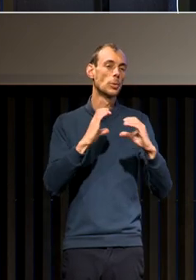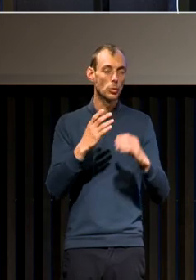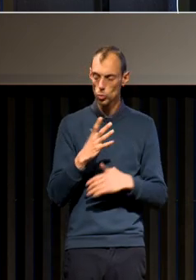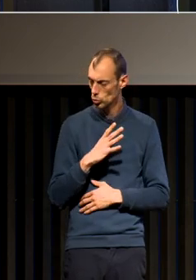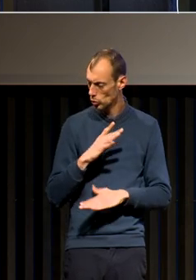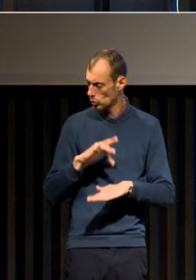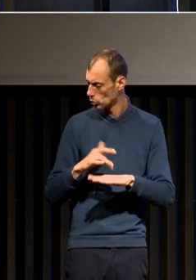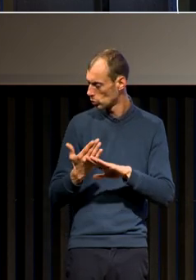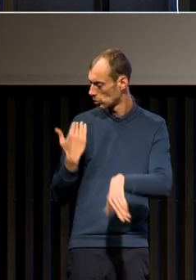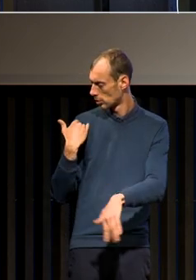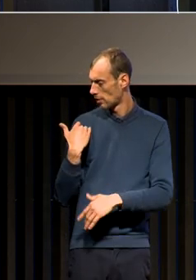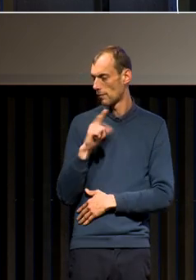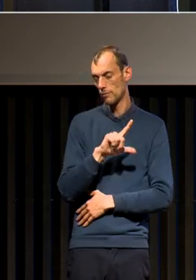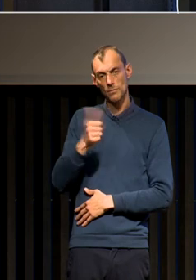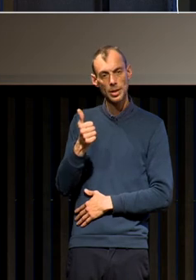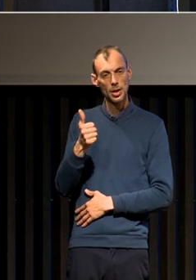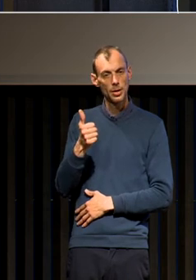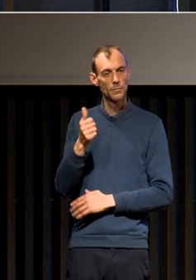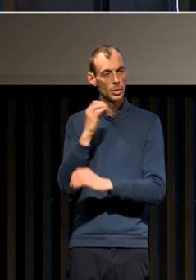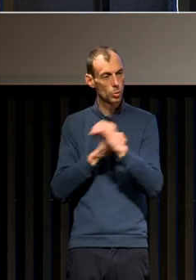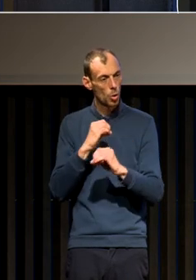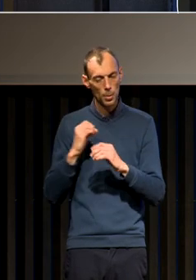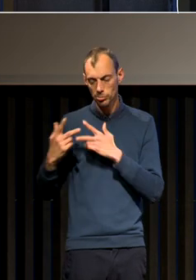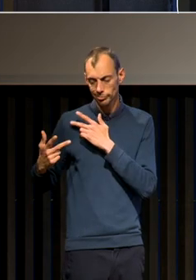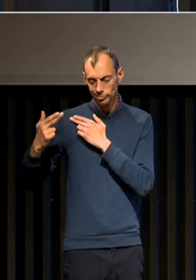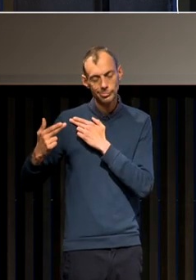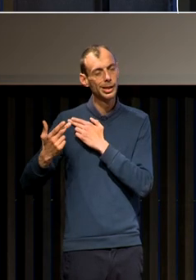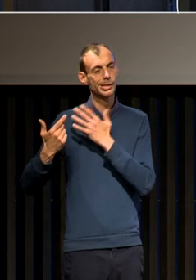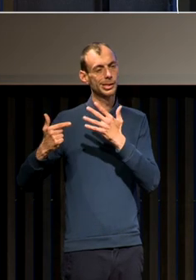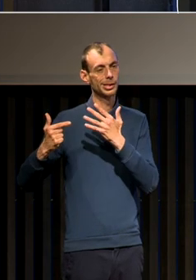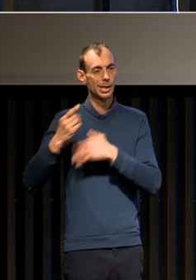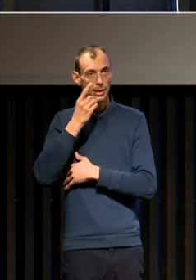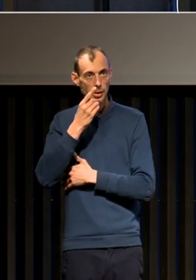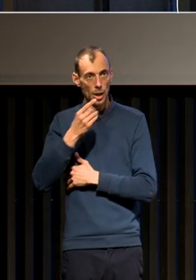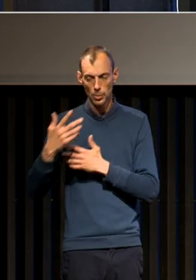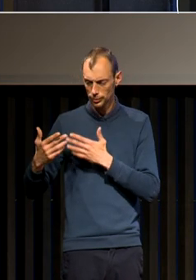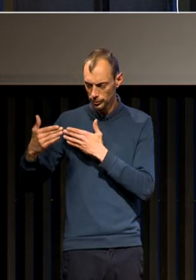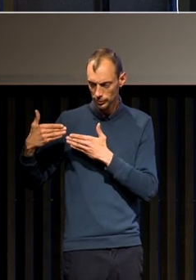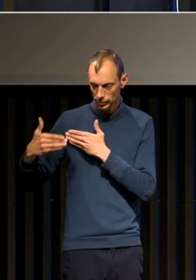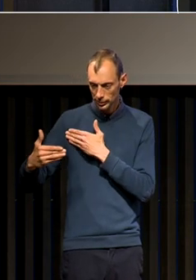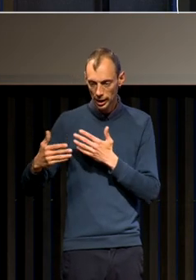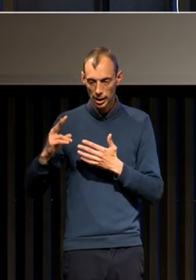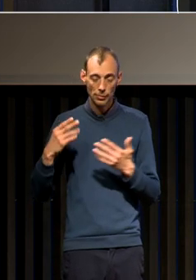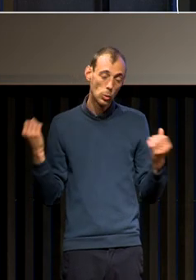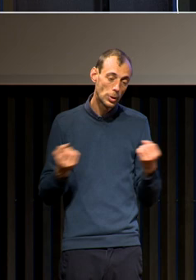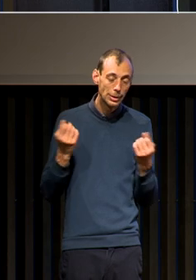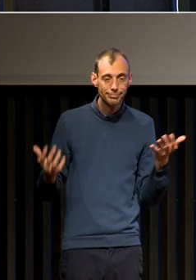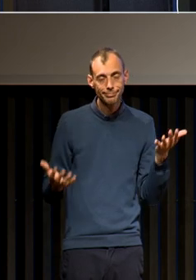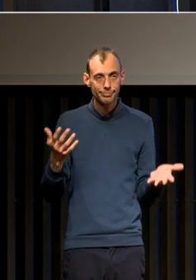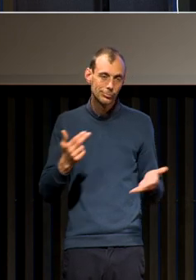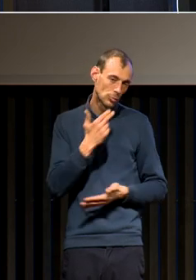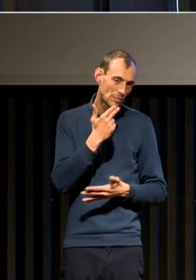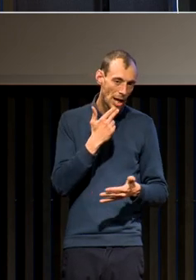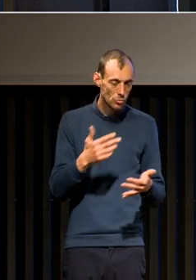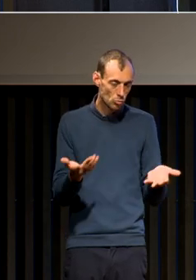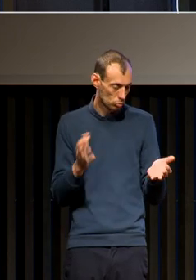et le 17 décembre, alors qui a été, s'ils m'écoutent, relativement efficace. Jusqu'à présent,